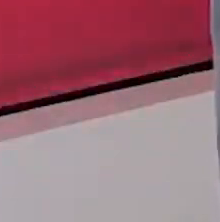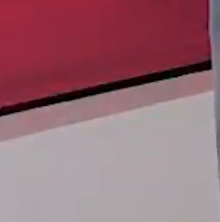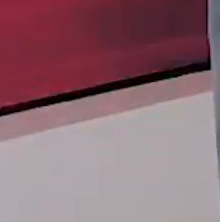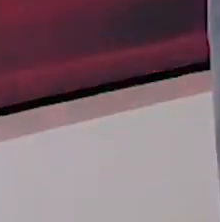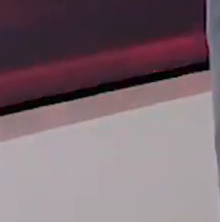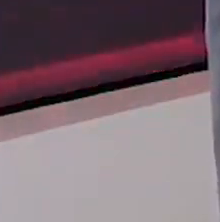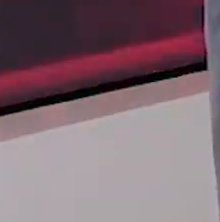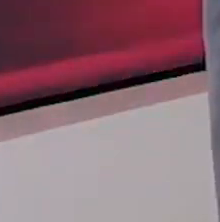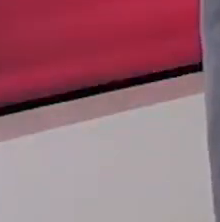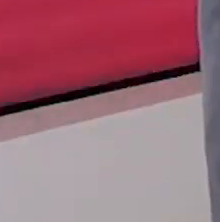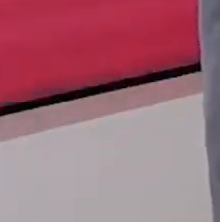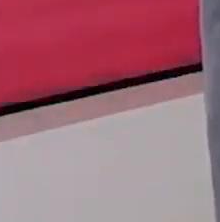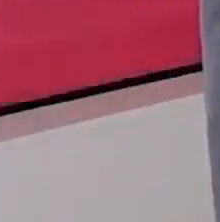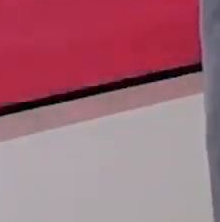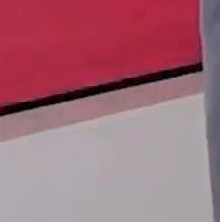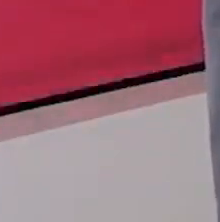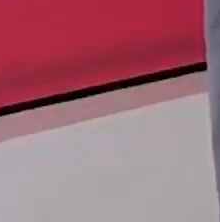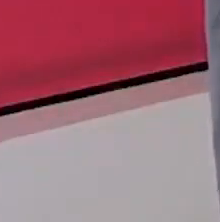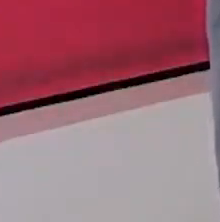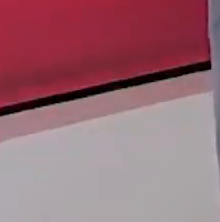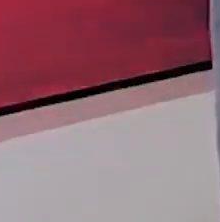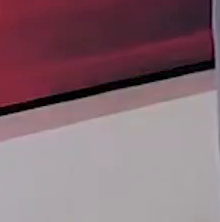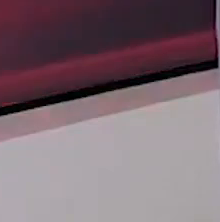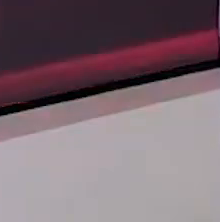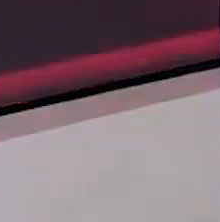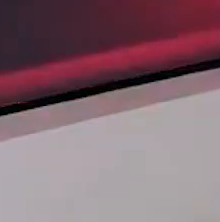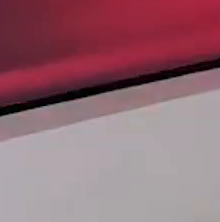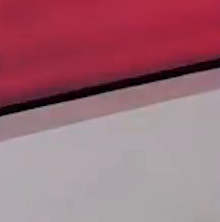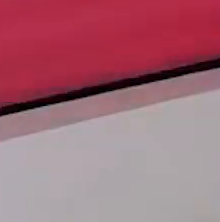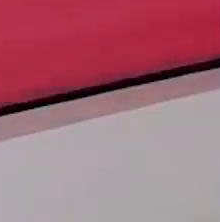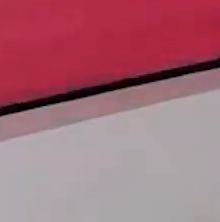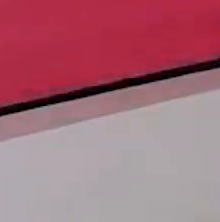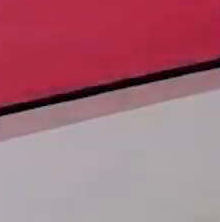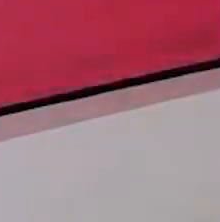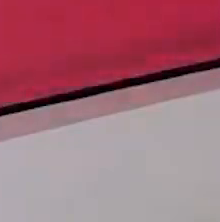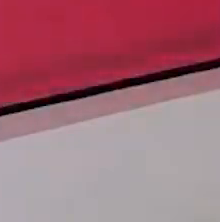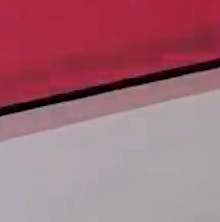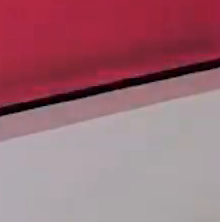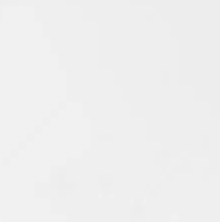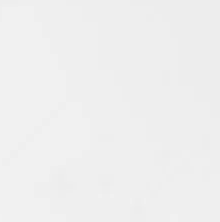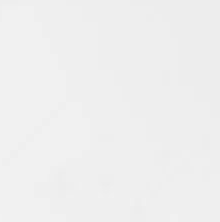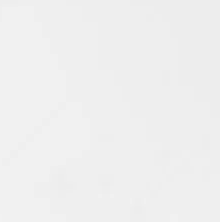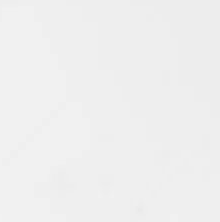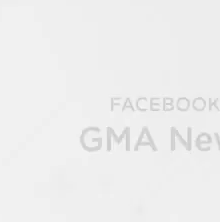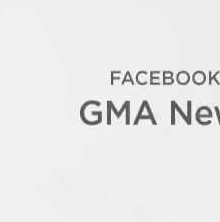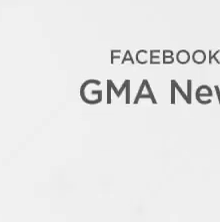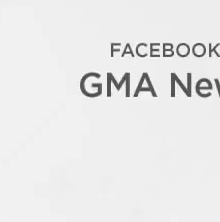kami sa GMA Pinoy TV at sa www.gmanews.tv.